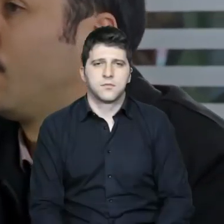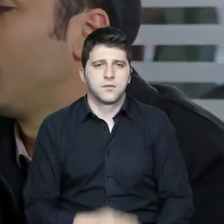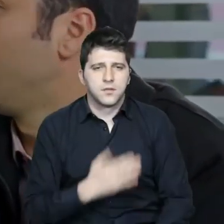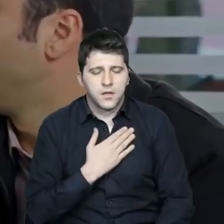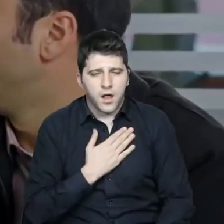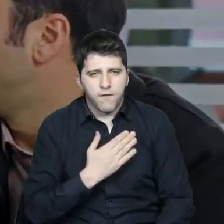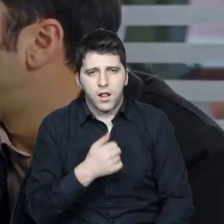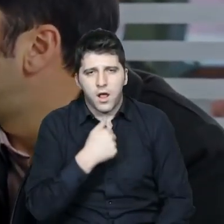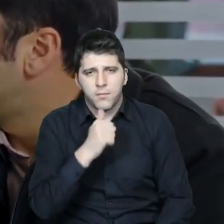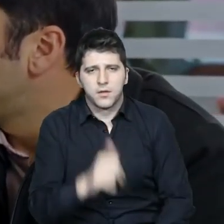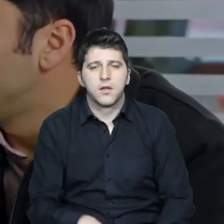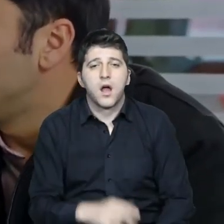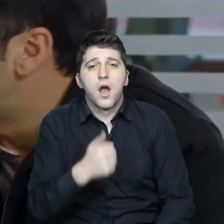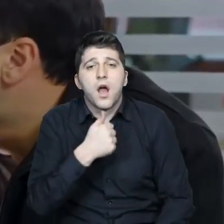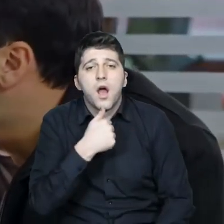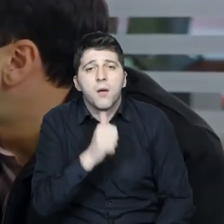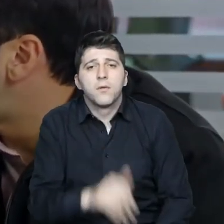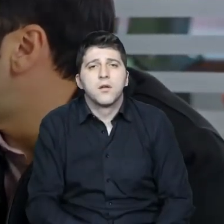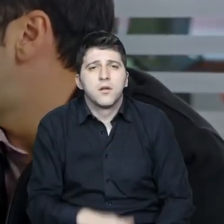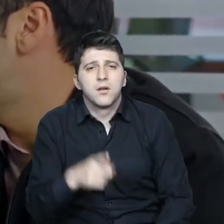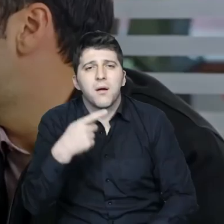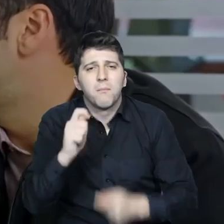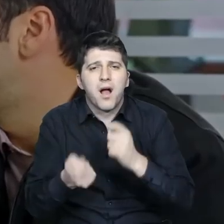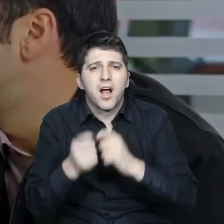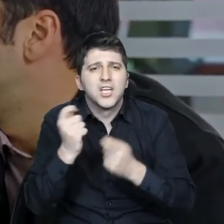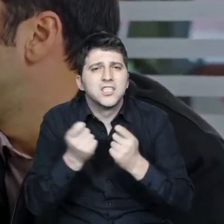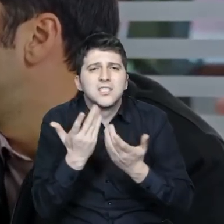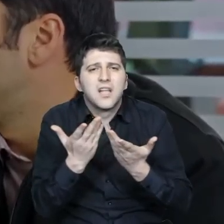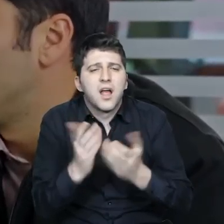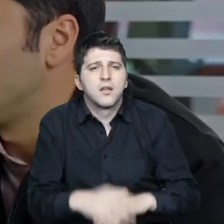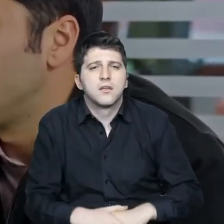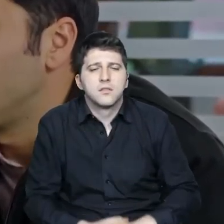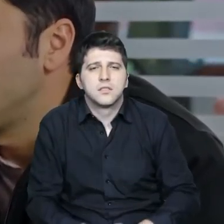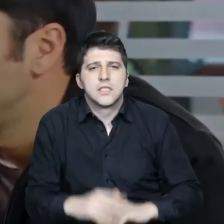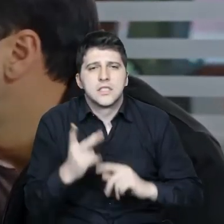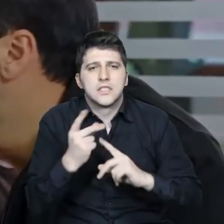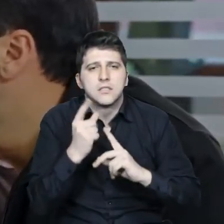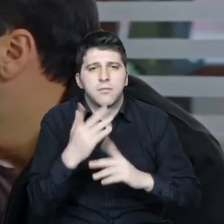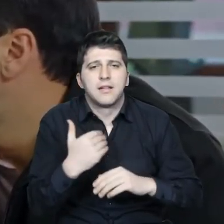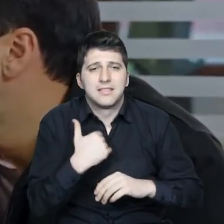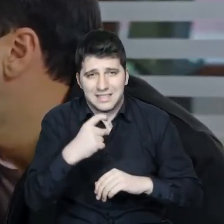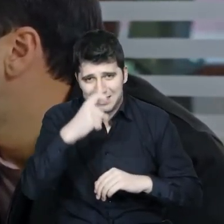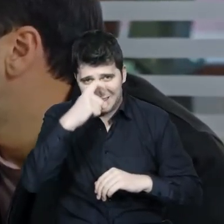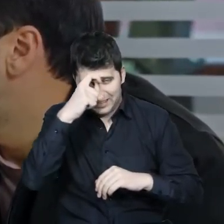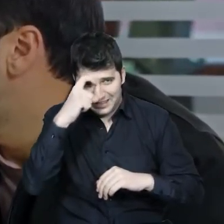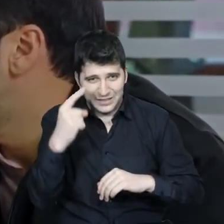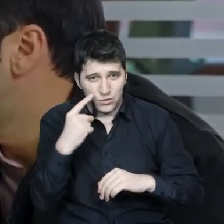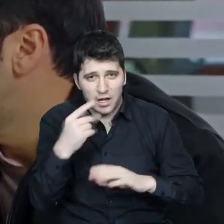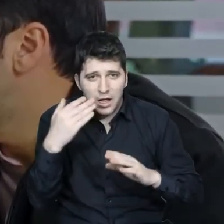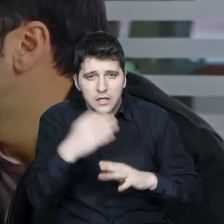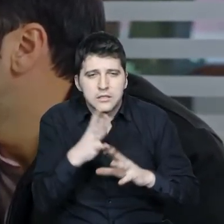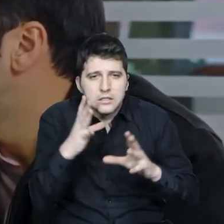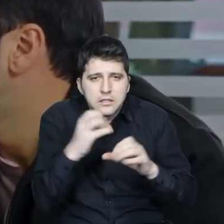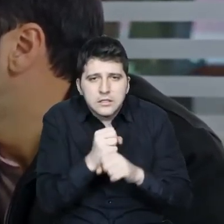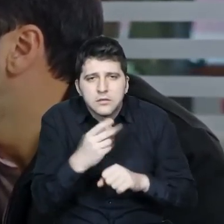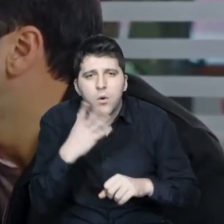abi. Abi, bu kredi işi ne iş ya? İsmail, ısınalım derken böyle ağır bir sırla buz